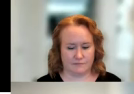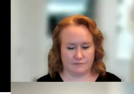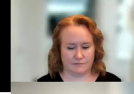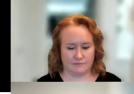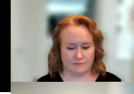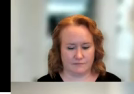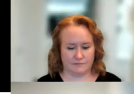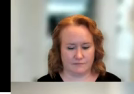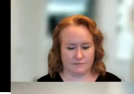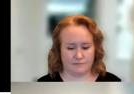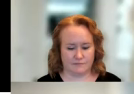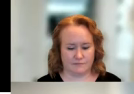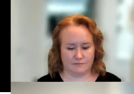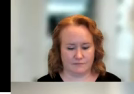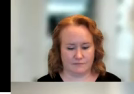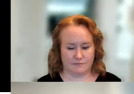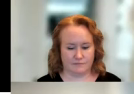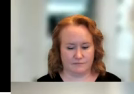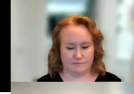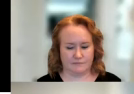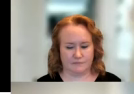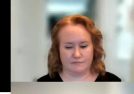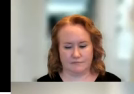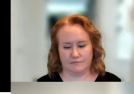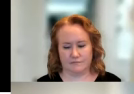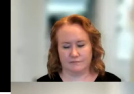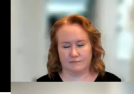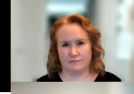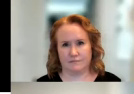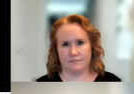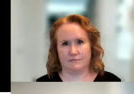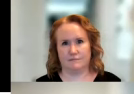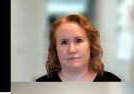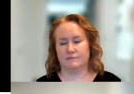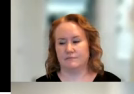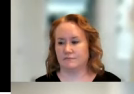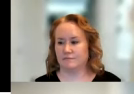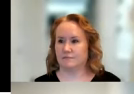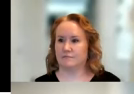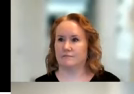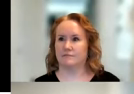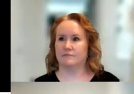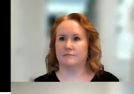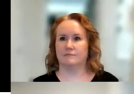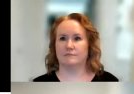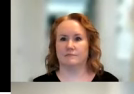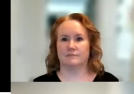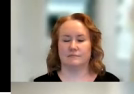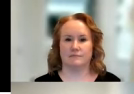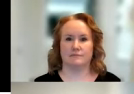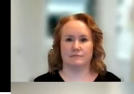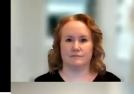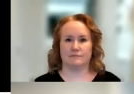ikke av tilgjengelighetsdirektivet, det handler mer om disse tjenestene rundt for å kjøpe billetter og få